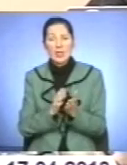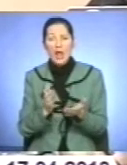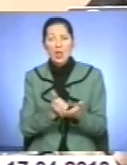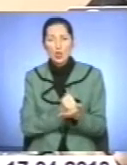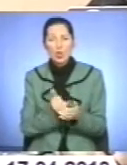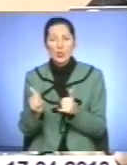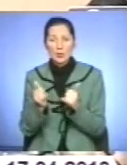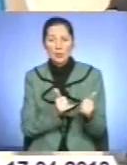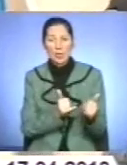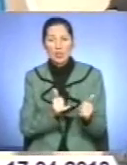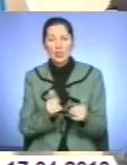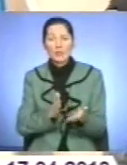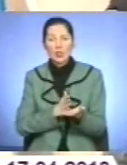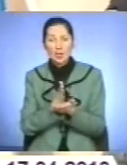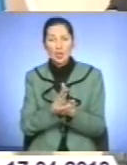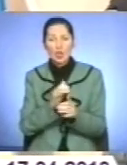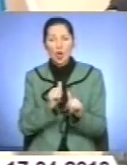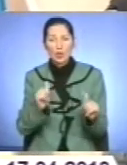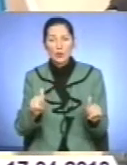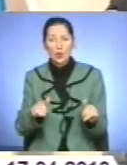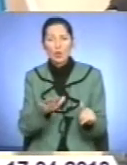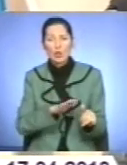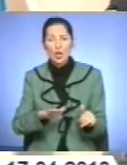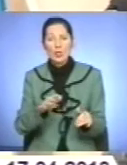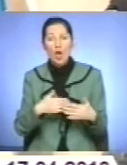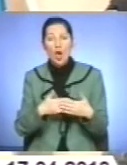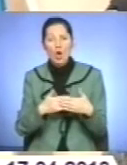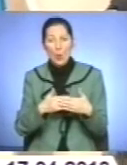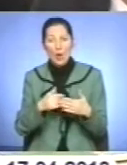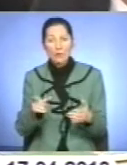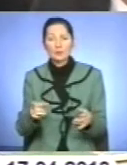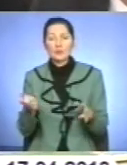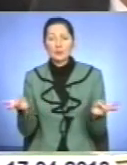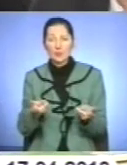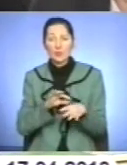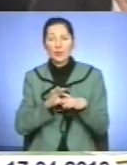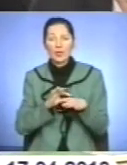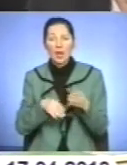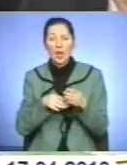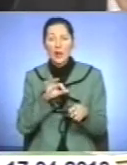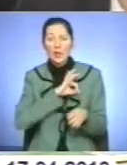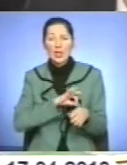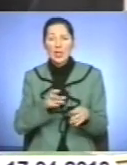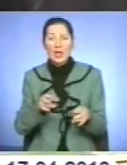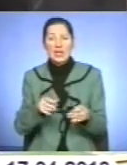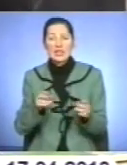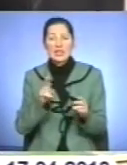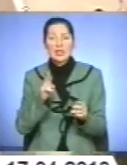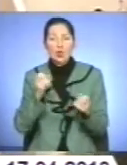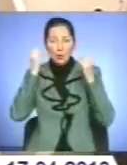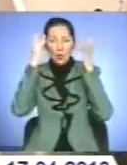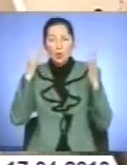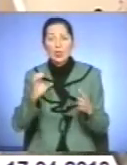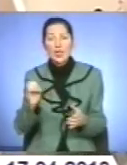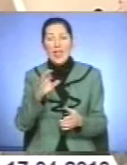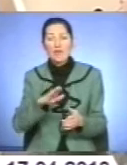розвитку територіальних громад. Для проведення адміністративно-територіальної реформи слід застосувати цивілізовані європейські підходи, переконаний перший заступник